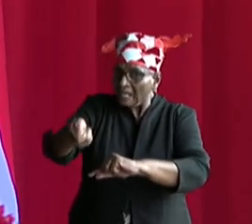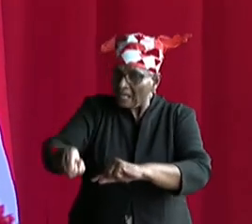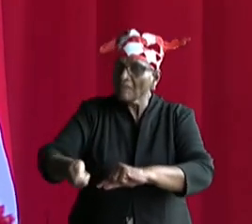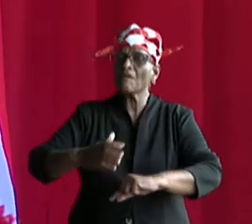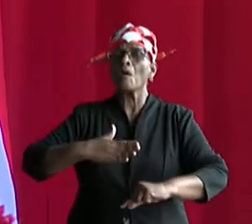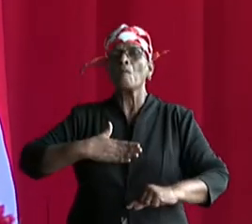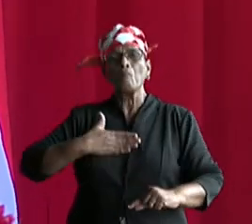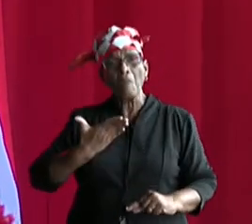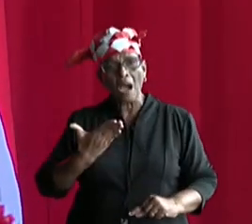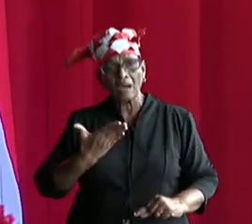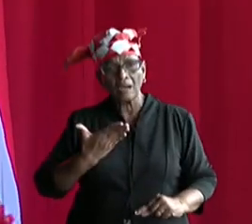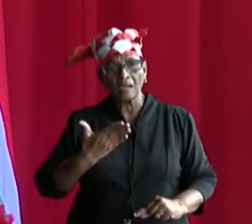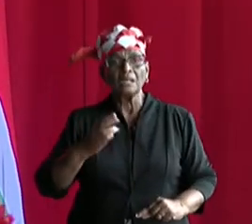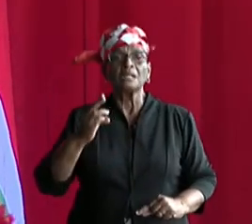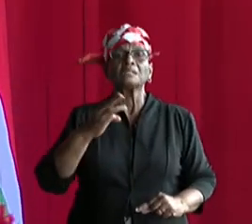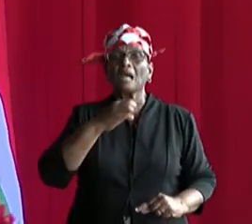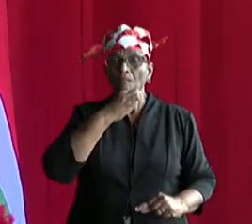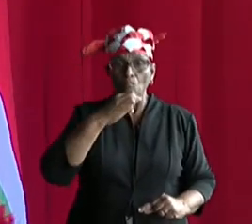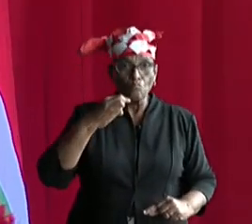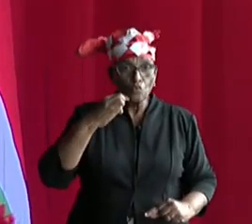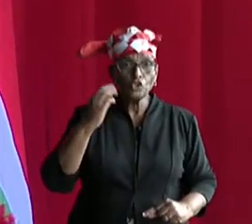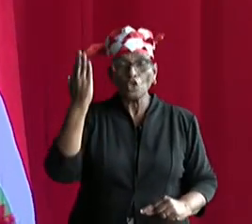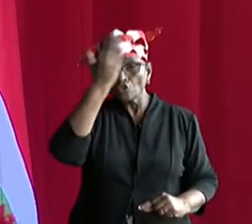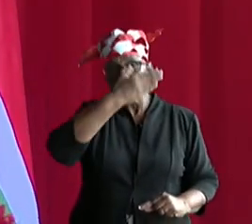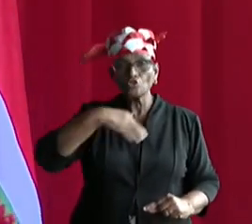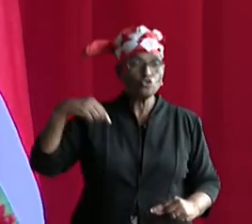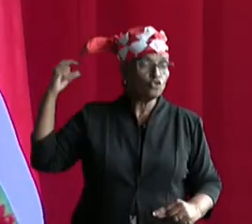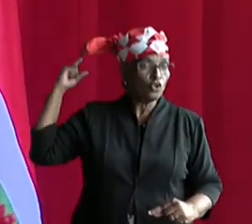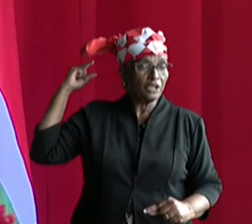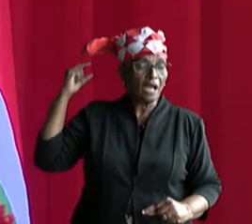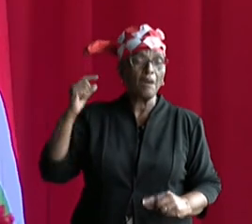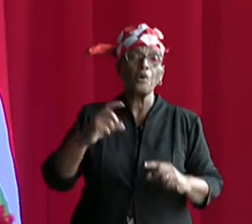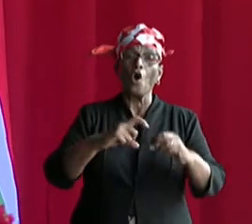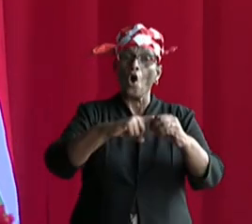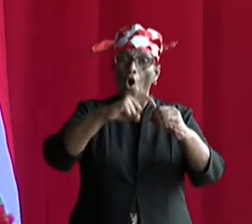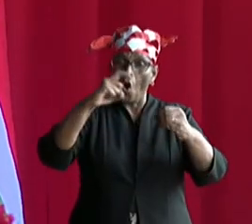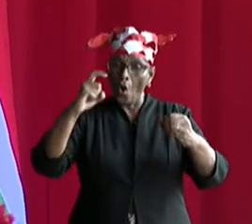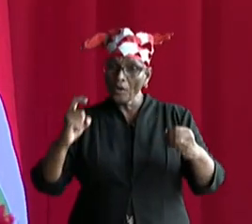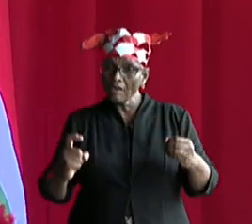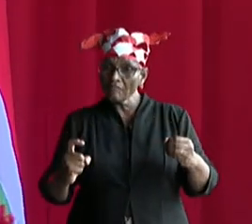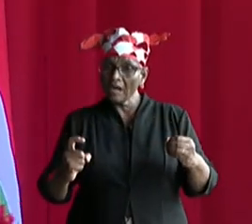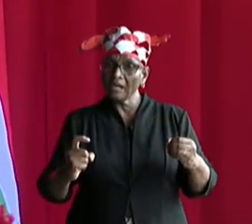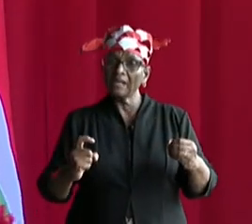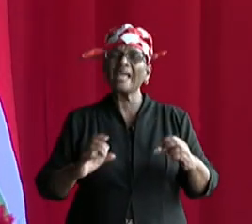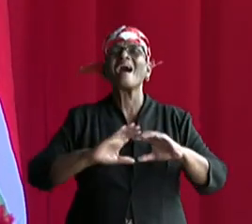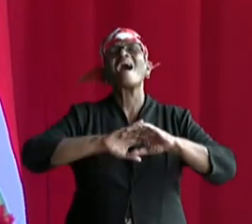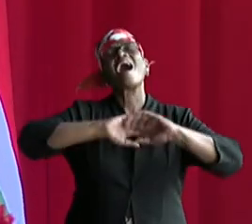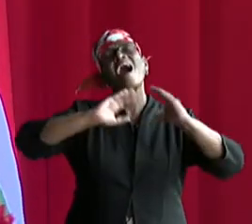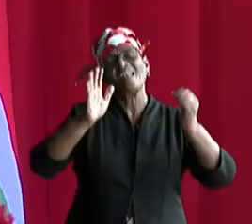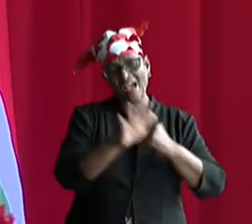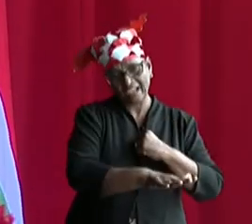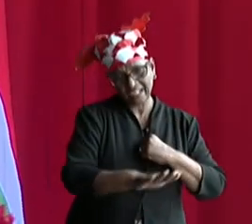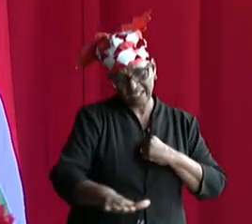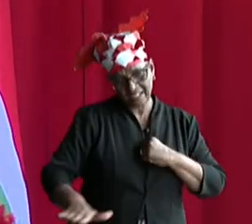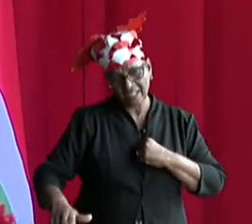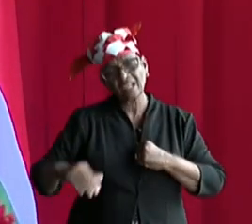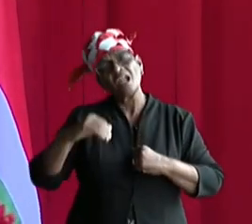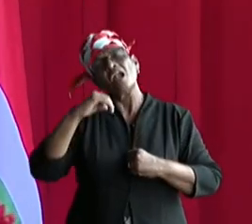dat Mama Sranang waarschijnlijk in onafhankelijkheid al haar kinderen in